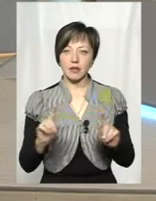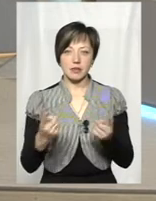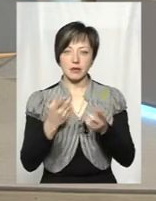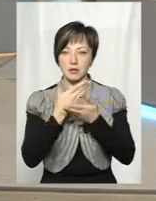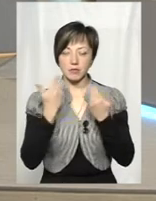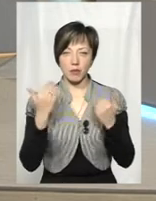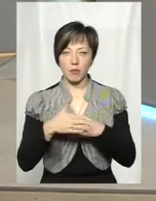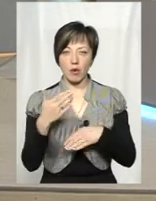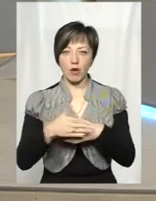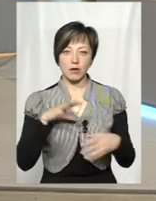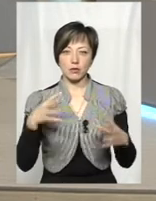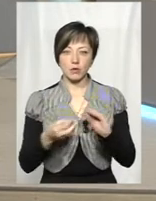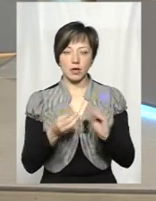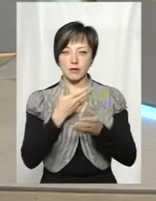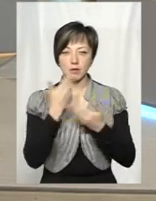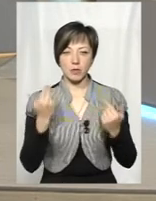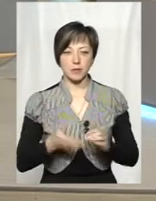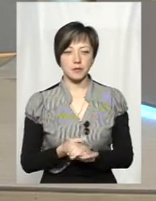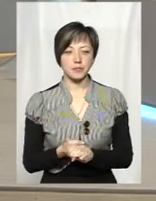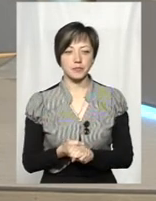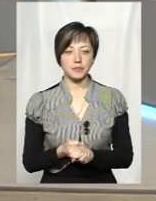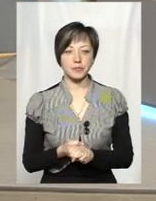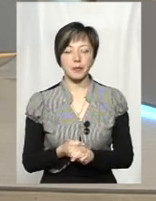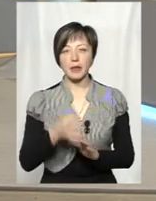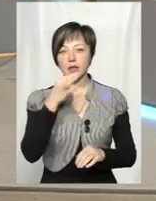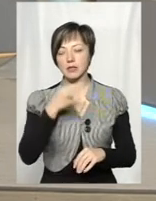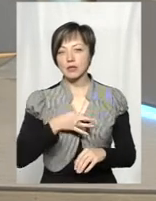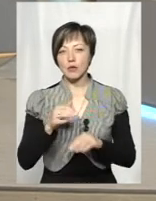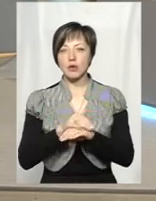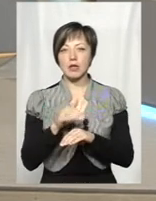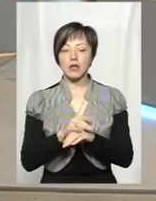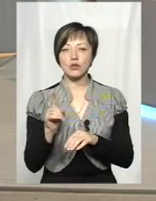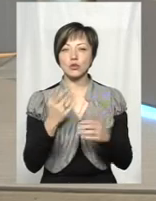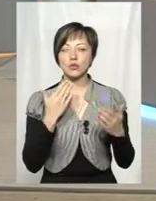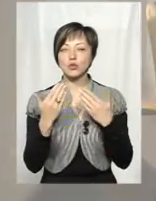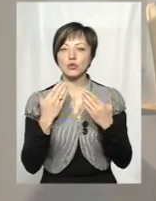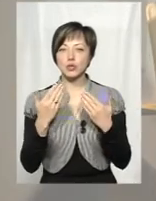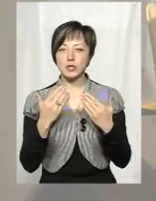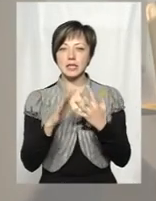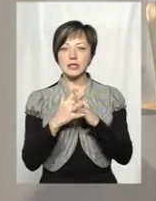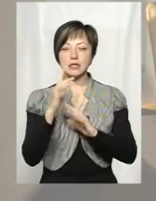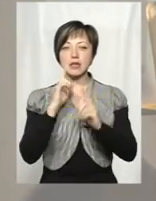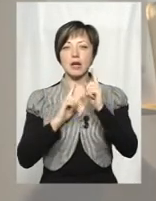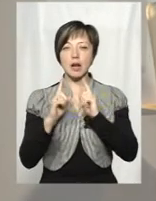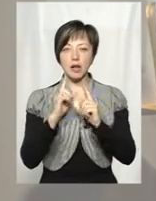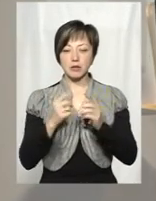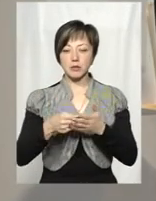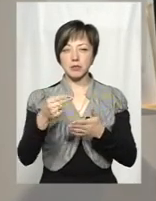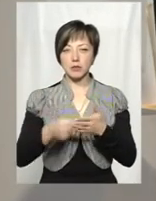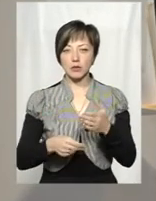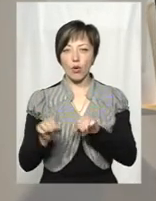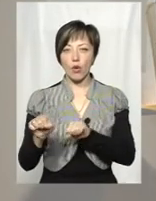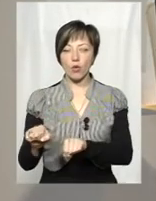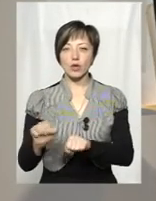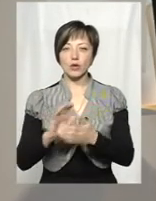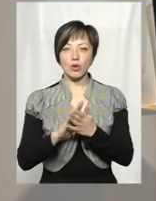Немає покараних. Результатів немає. А скажіть, будь ласка, те, що стосується сільрад, з якими підписано охоронні